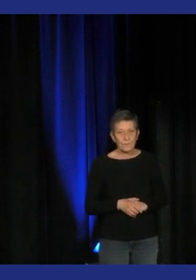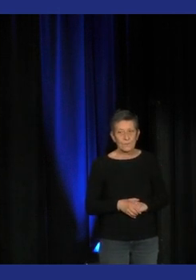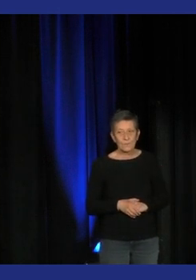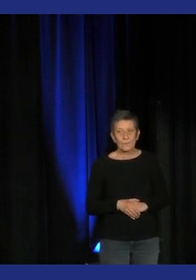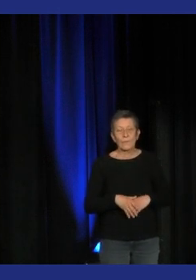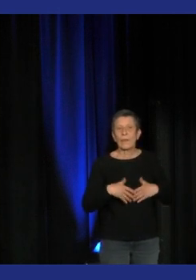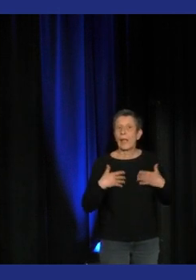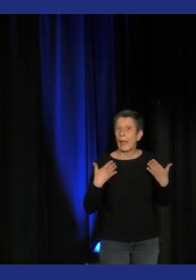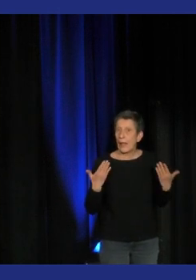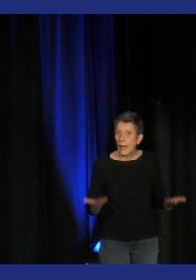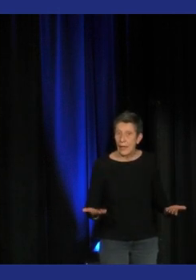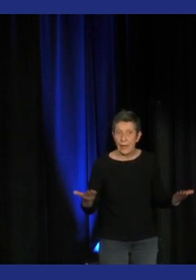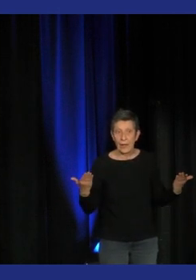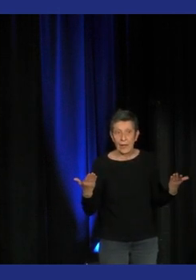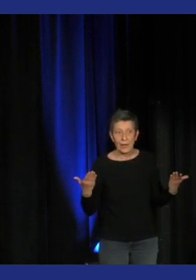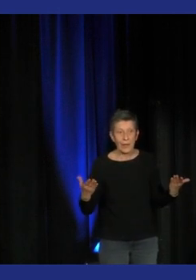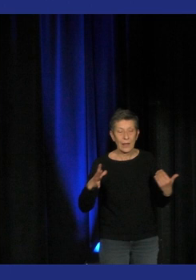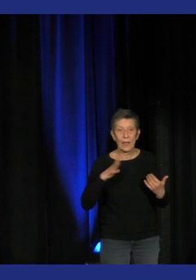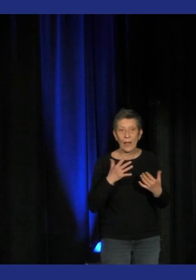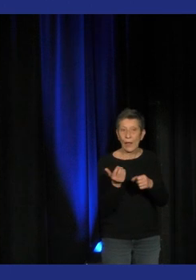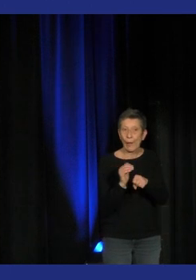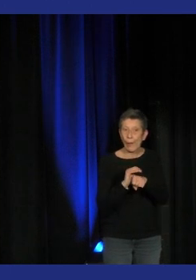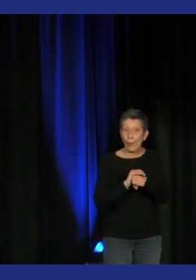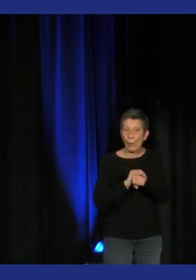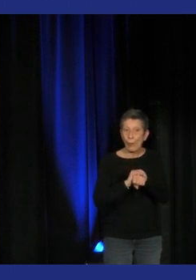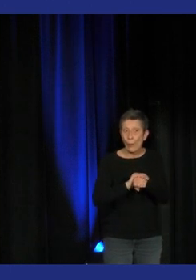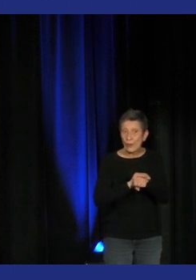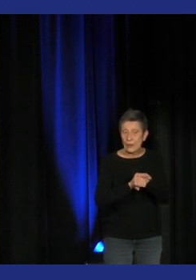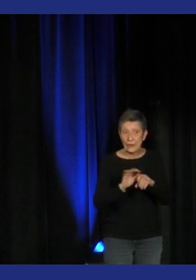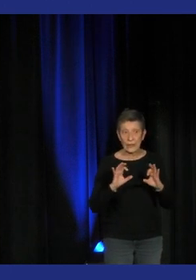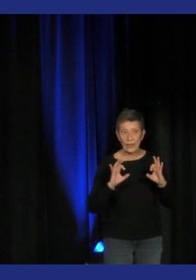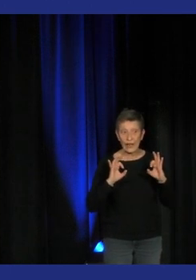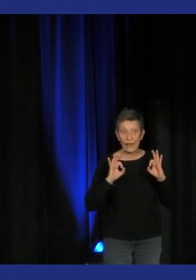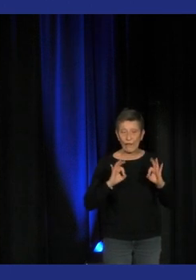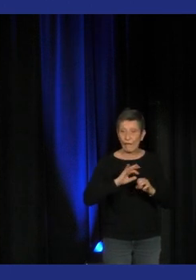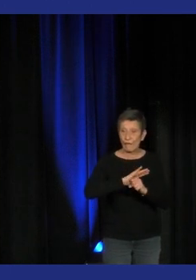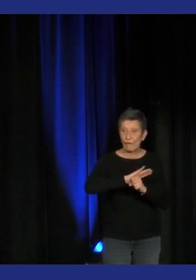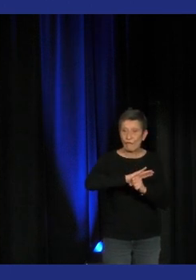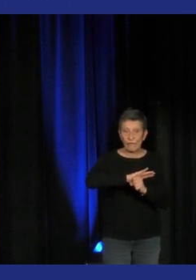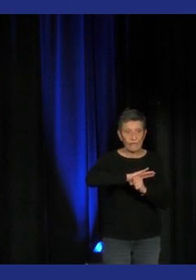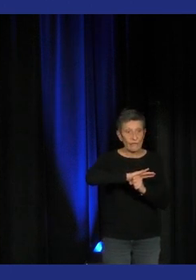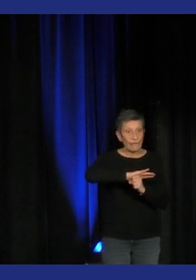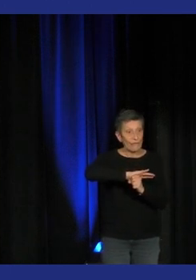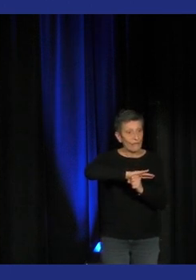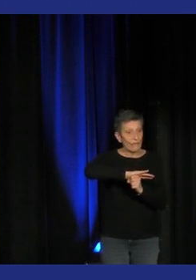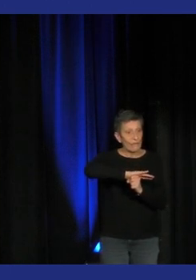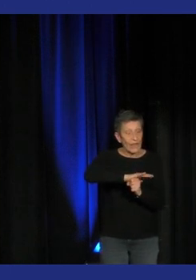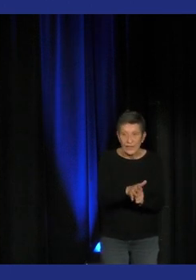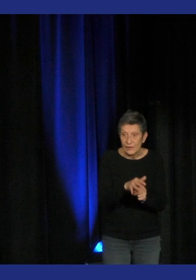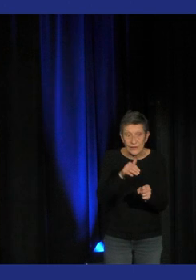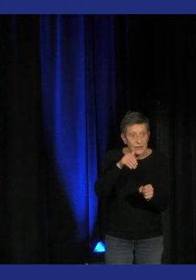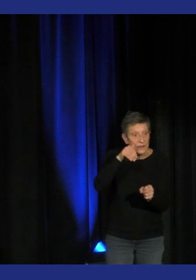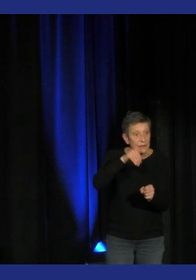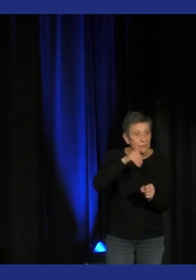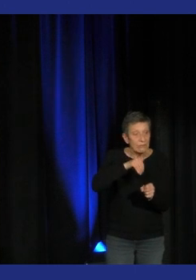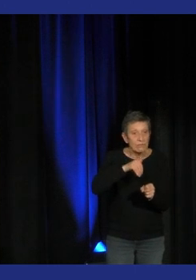Et du coup, on voit des politiques validistes comme l'abandon du volet accessibilité de la